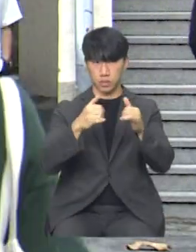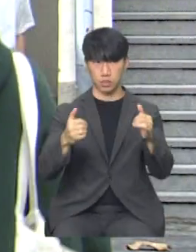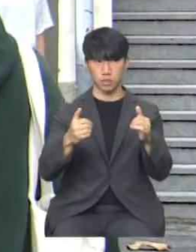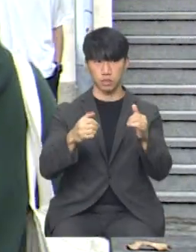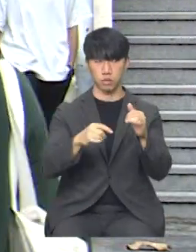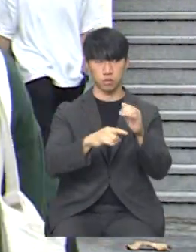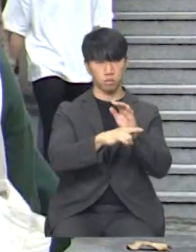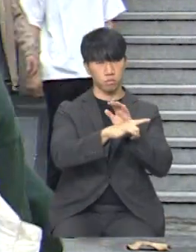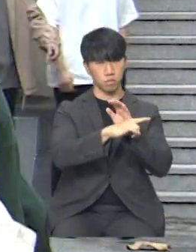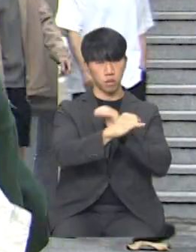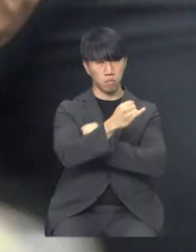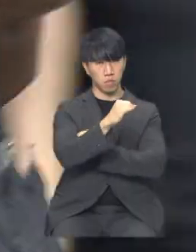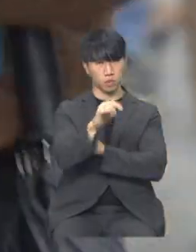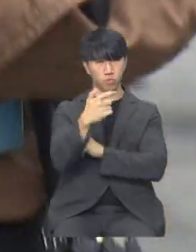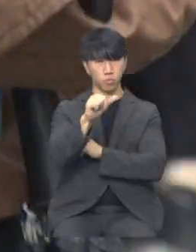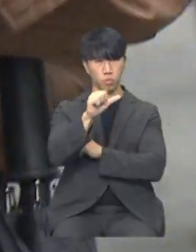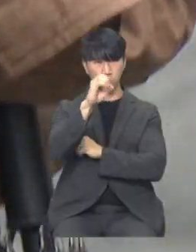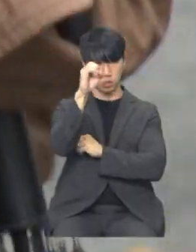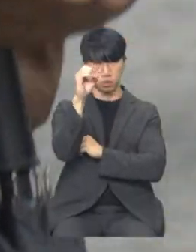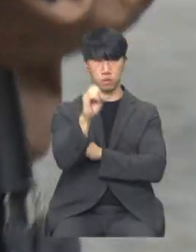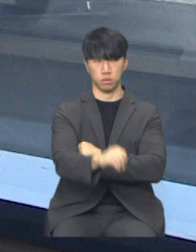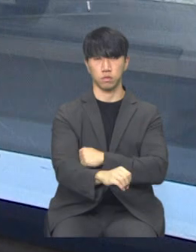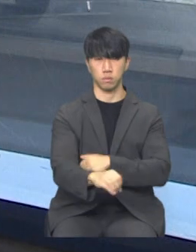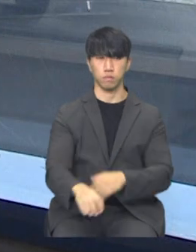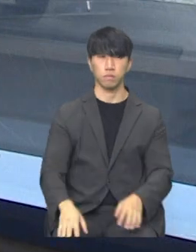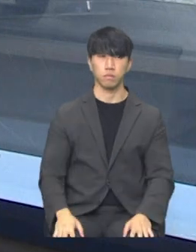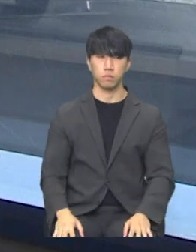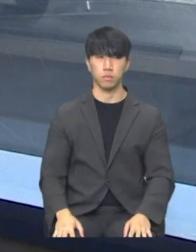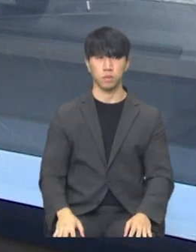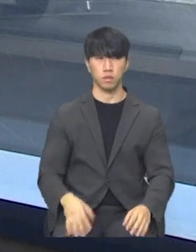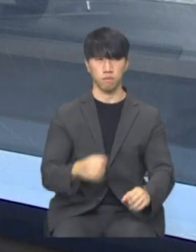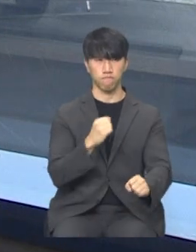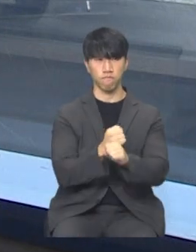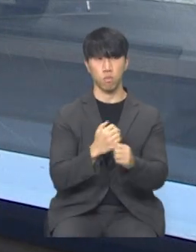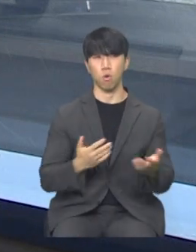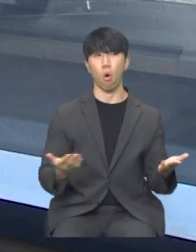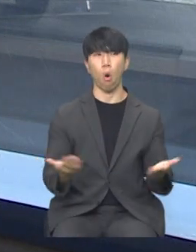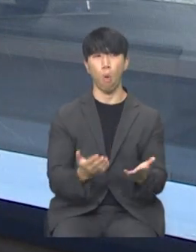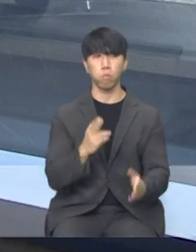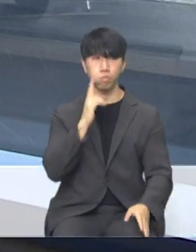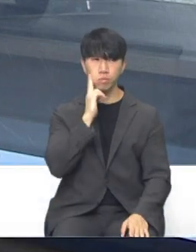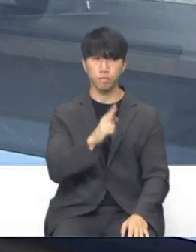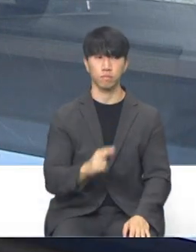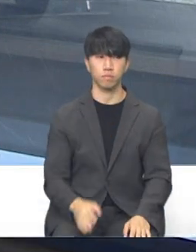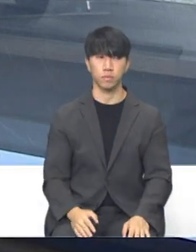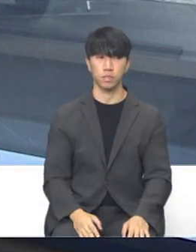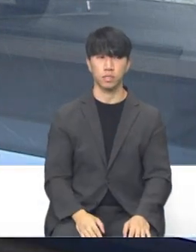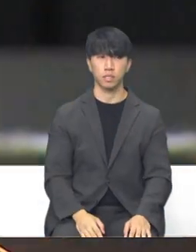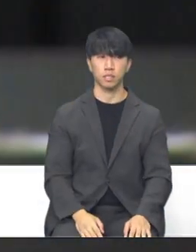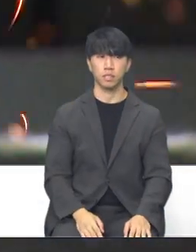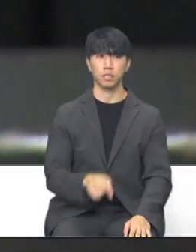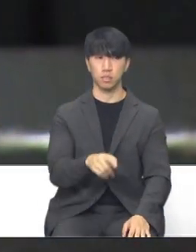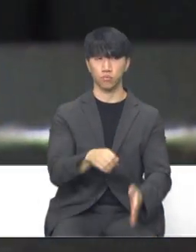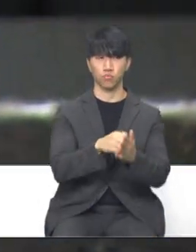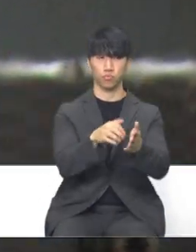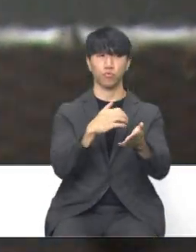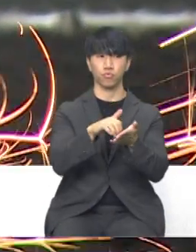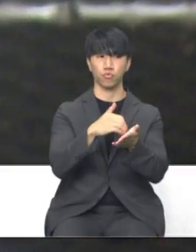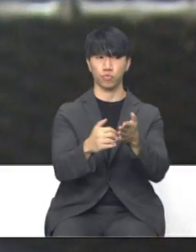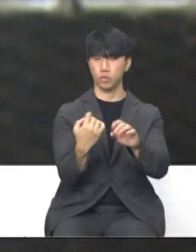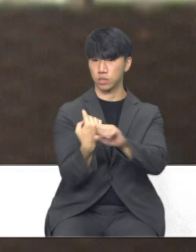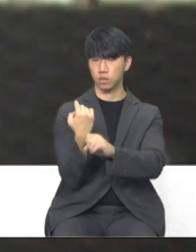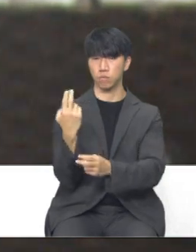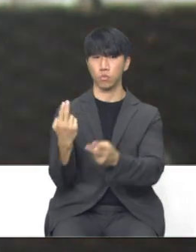마이너스 65%로 나타났습니다. 제조업도 심각합니다. 제조업 취업자 수는 전년 동월